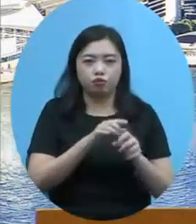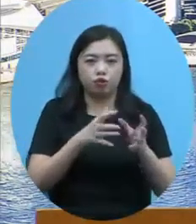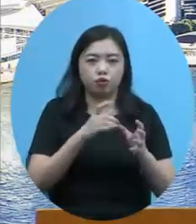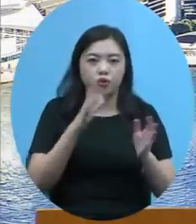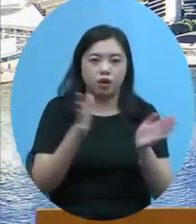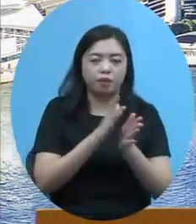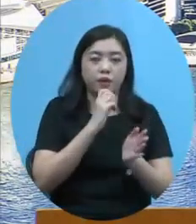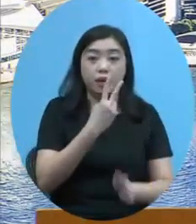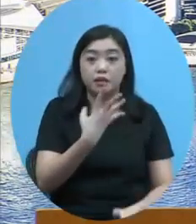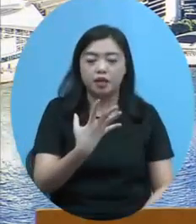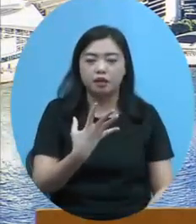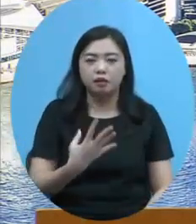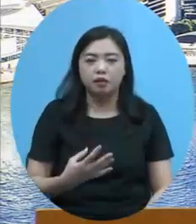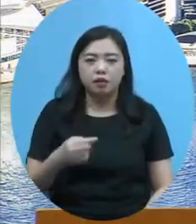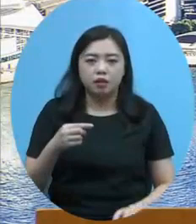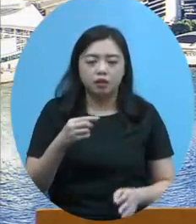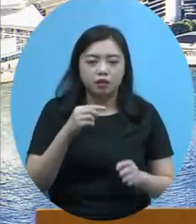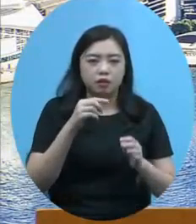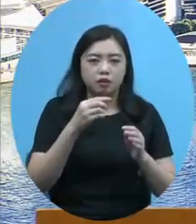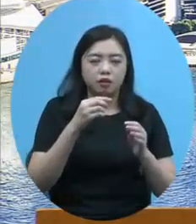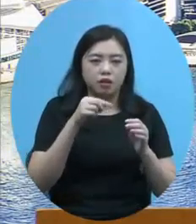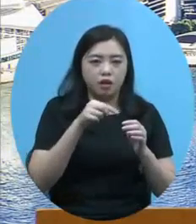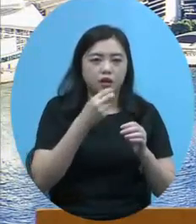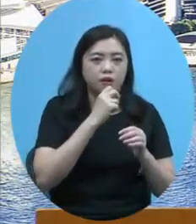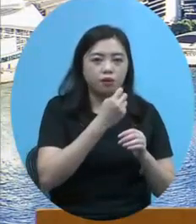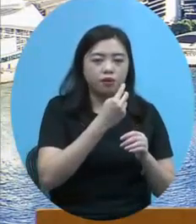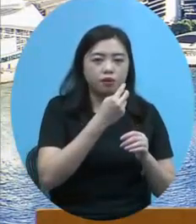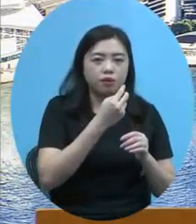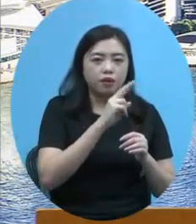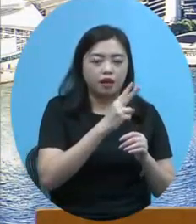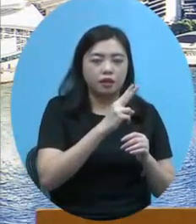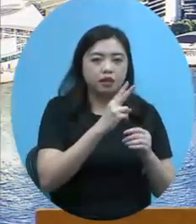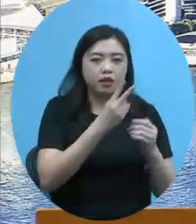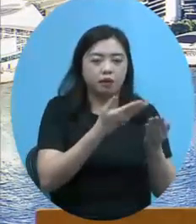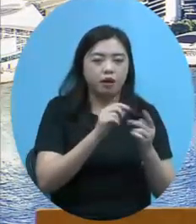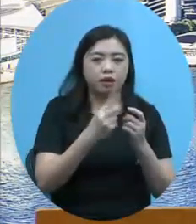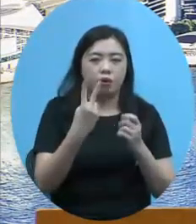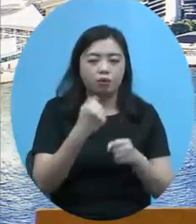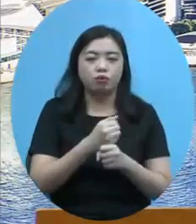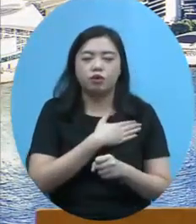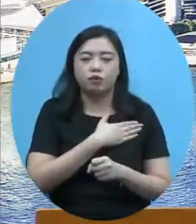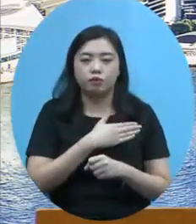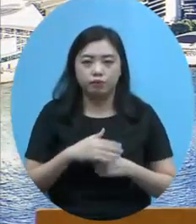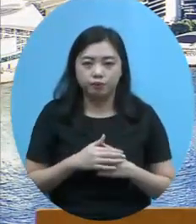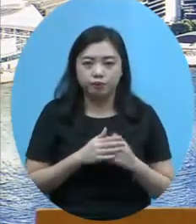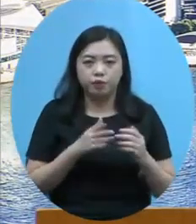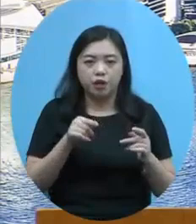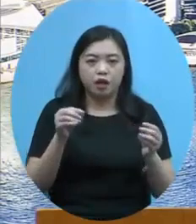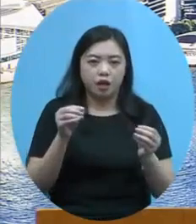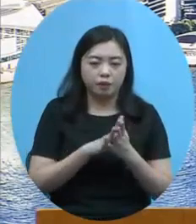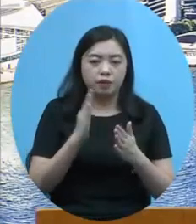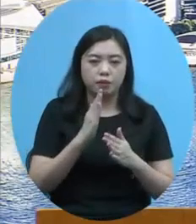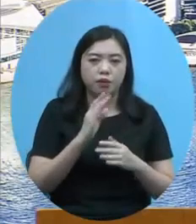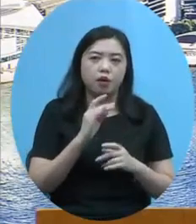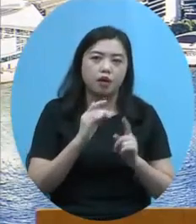有24宗個案，涉及22名顧客同埋2名嘅職員。咁這個感染率大概